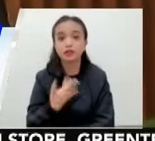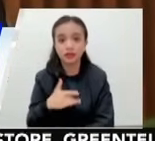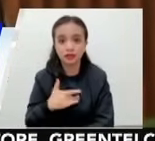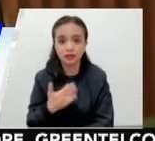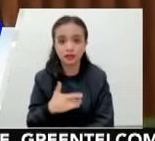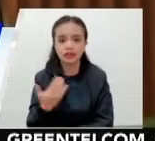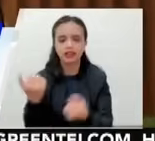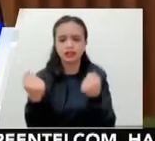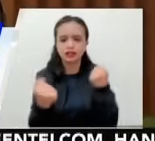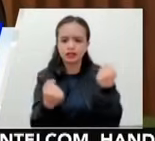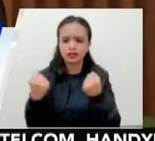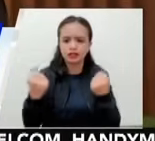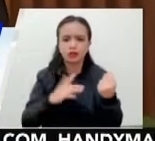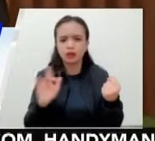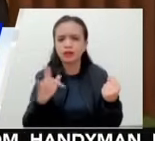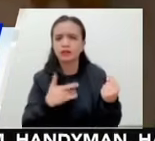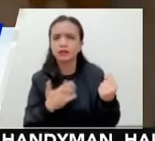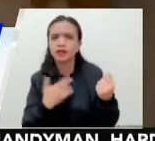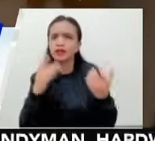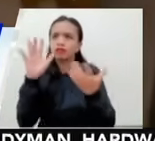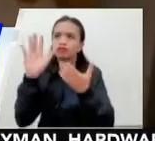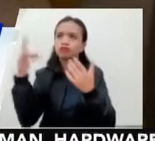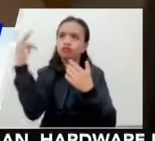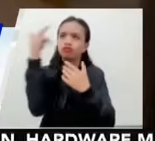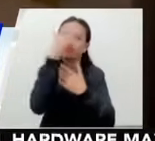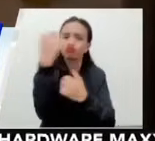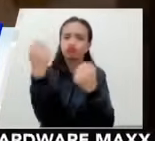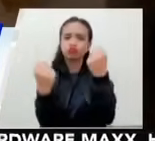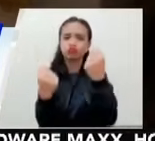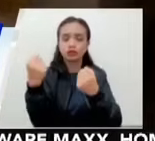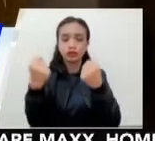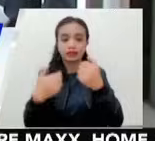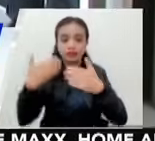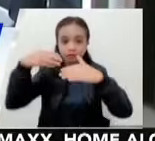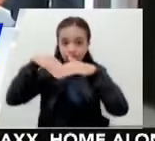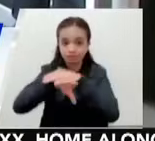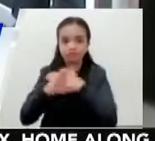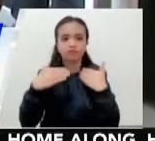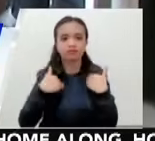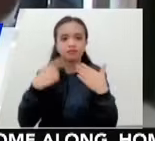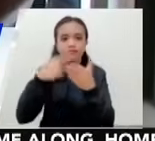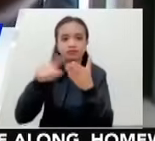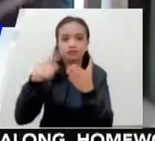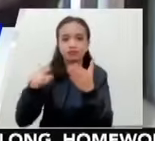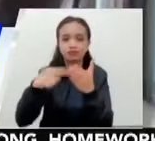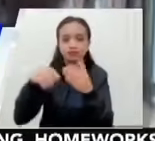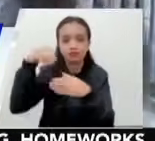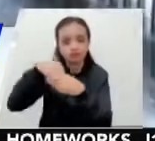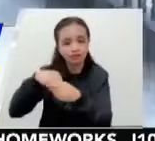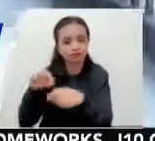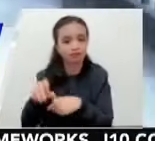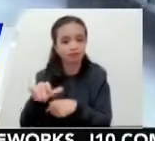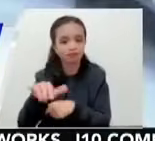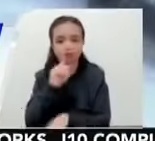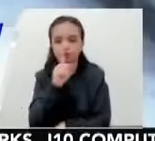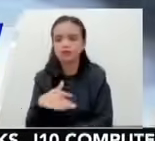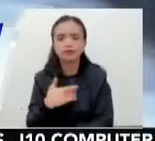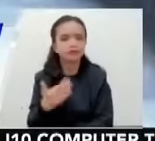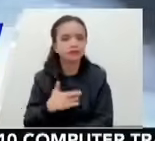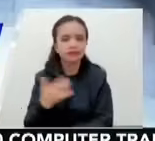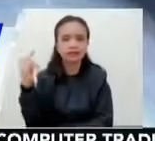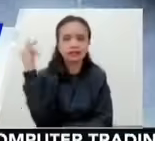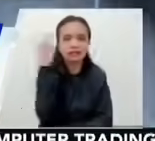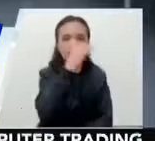to feel what it's like to be an airline pilot. Pagpasok, may check-in counter. Aircraft fields talaga dito dahil may pa-jet bridge